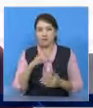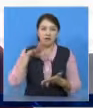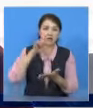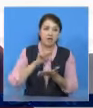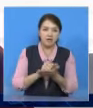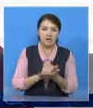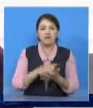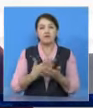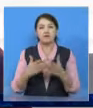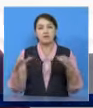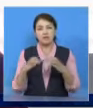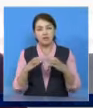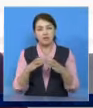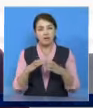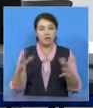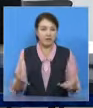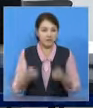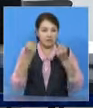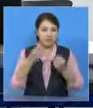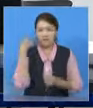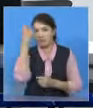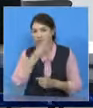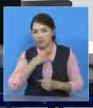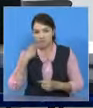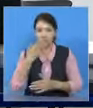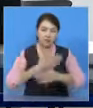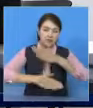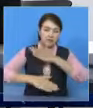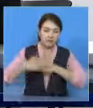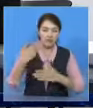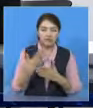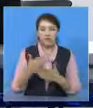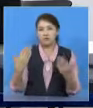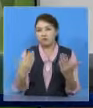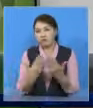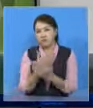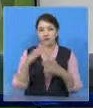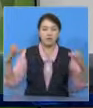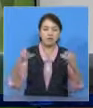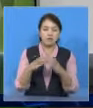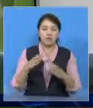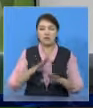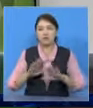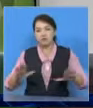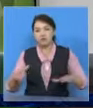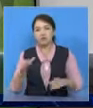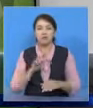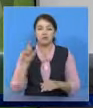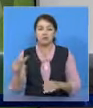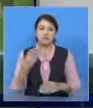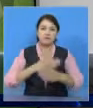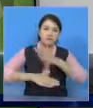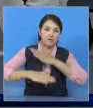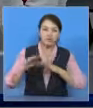кружков, представленных в Центре социальной поддержки для лиц с инвалидностью. В новоиспеченной организации люди с ограниченными